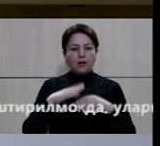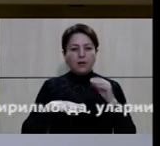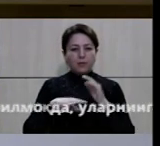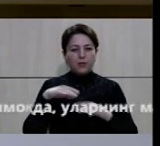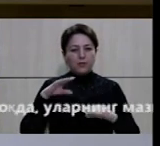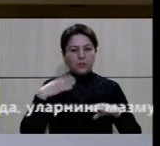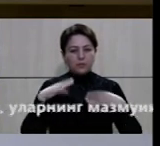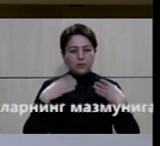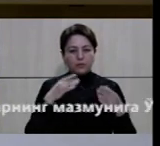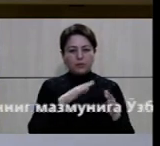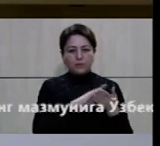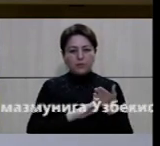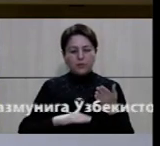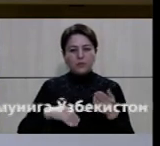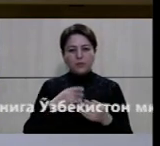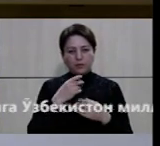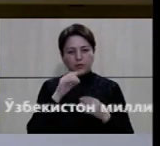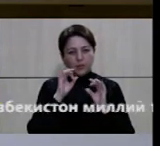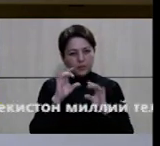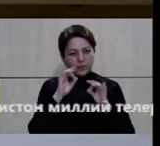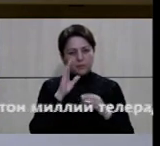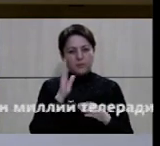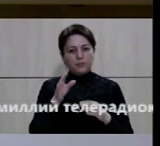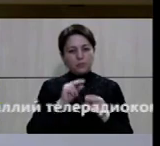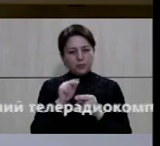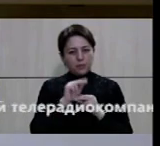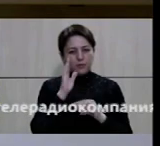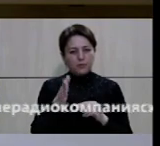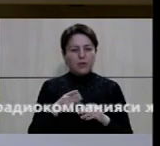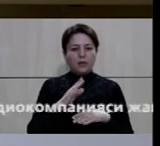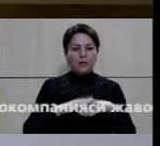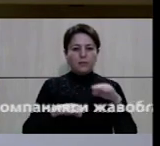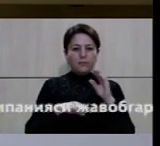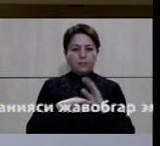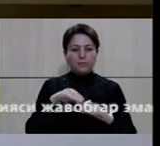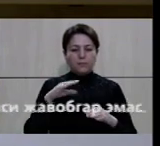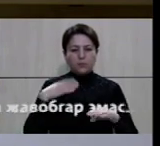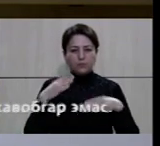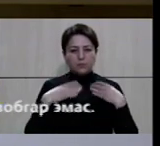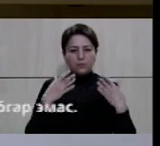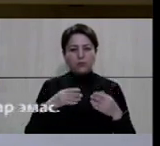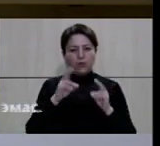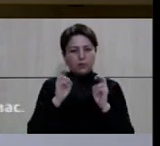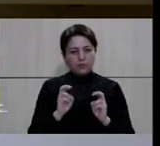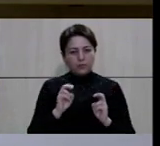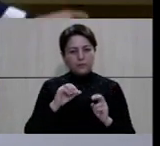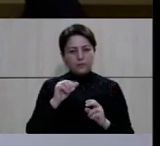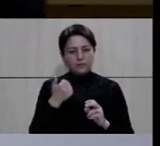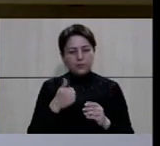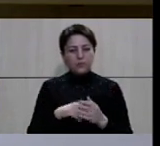davomida birgalikda sizlar bilan ma'lumotlarni aytib o'tib ketaman. Demak, amaliy mashg'ulot ustolimizga joylashib olaman. Undan